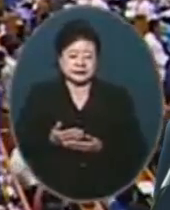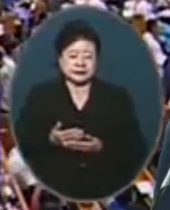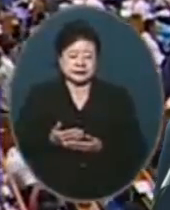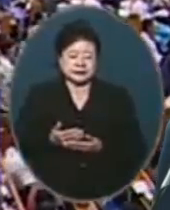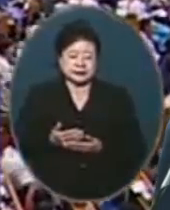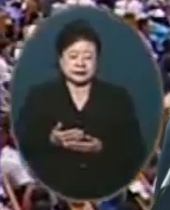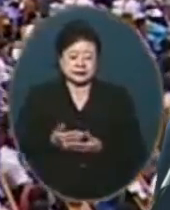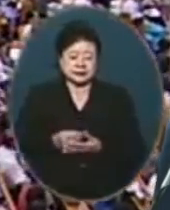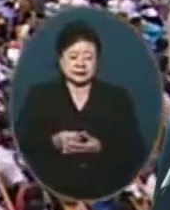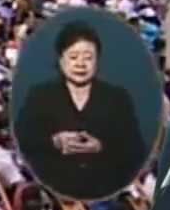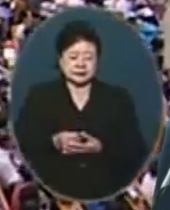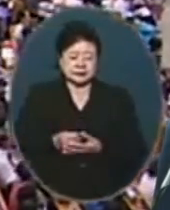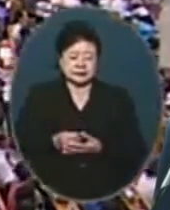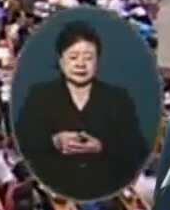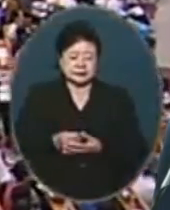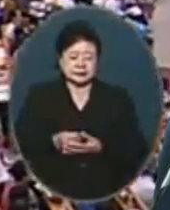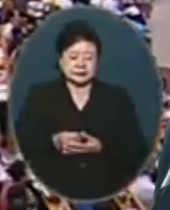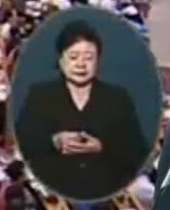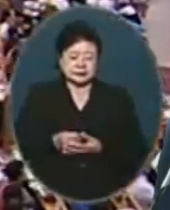붙드시미로다.